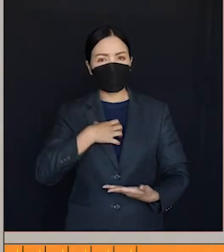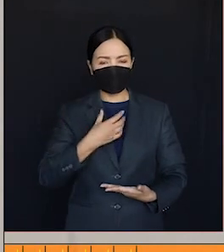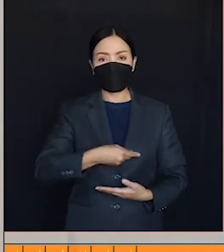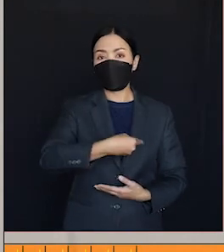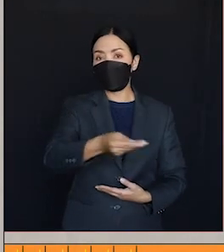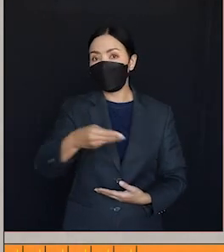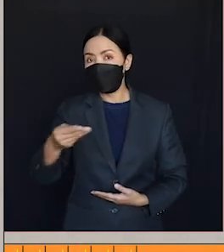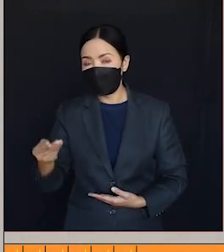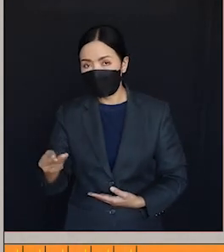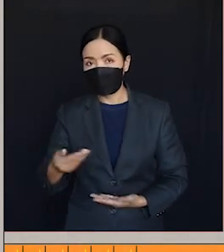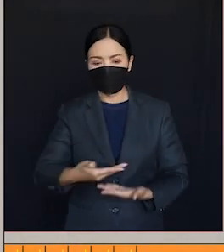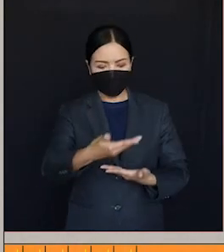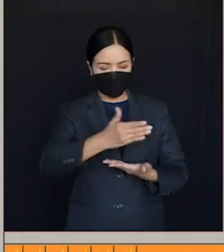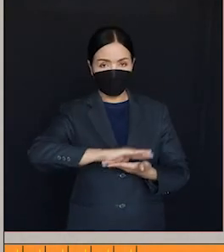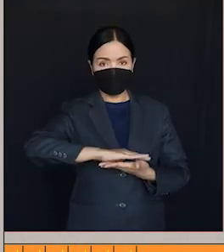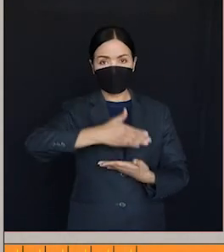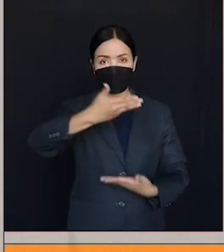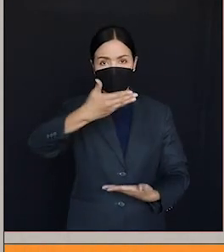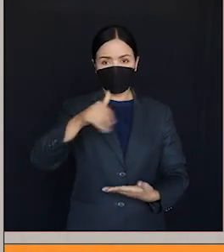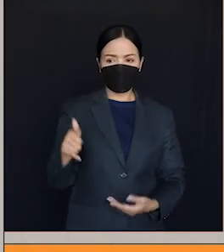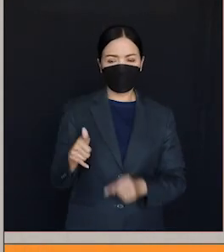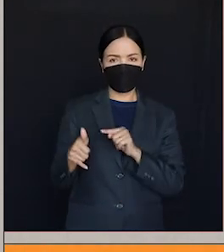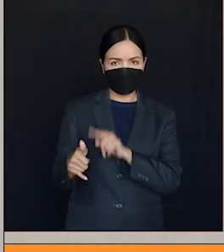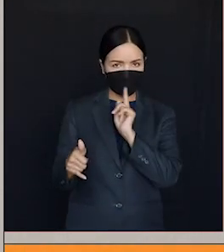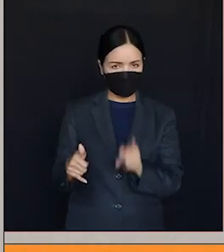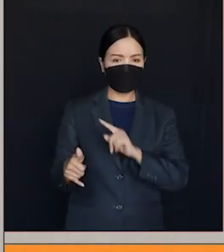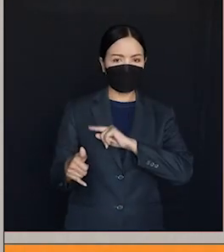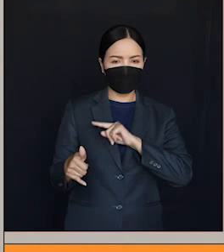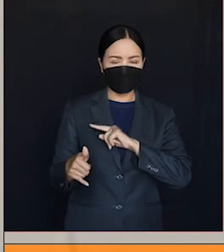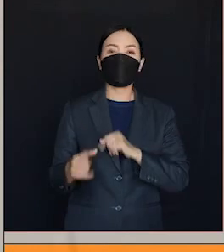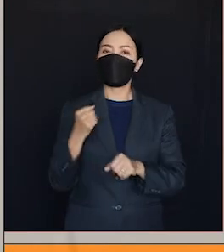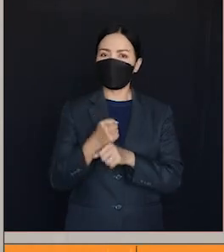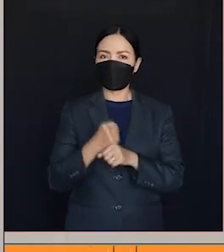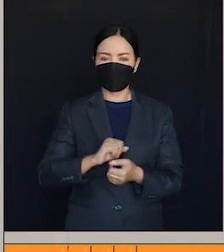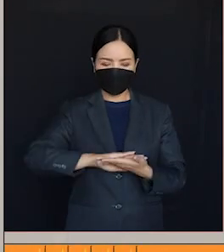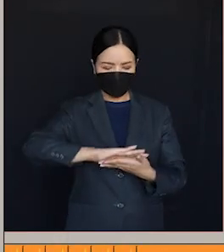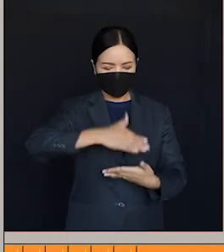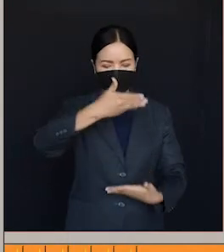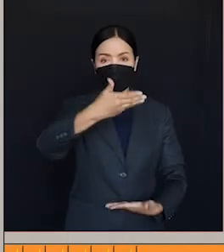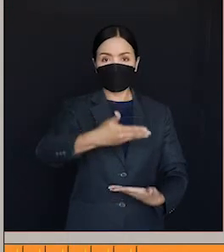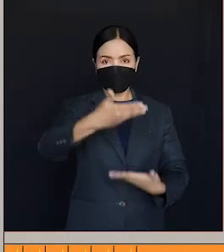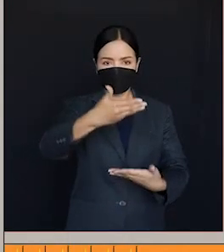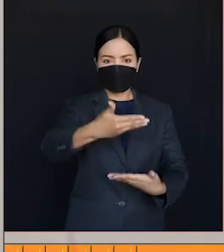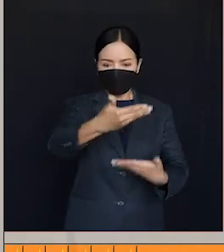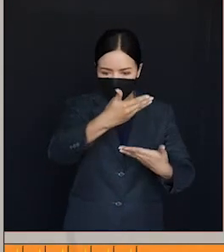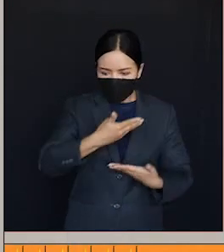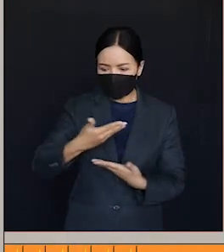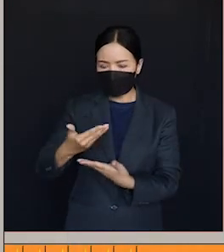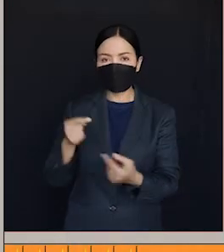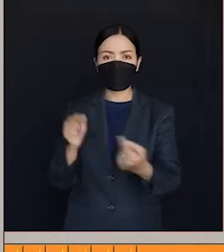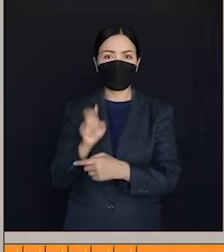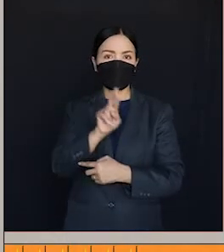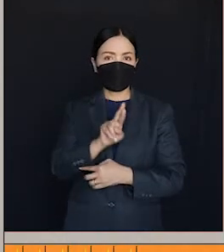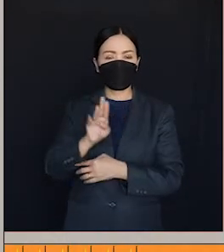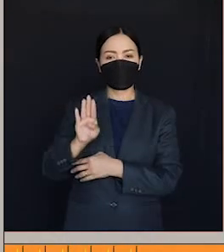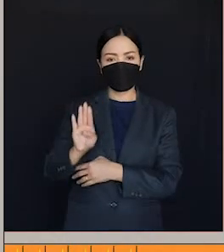เป็น universal design คนทำเนี่ยสามารถซับมิตงานนั้นนะคะเข้ามาในระบบของทา